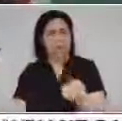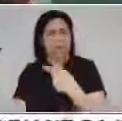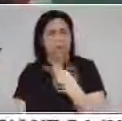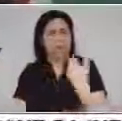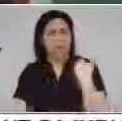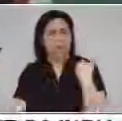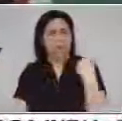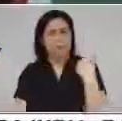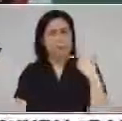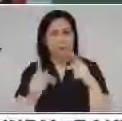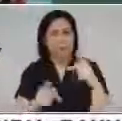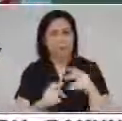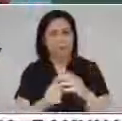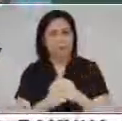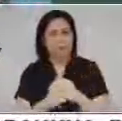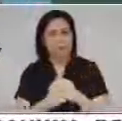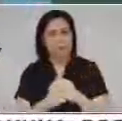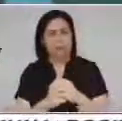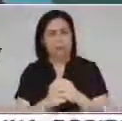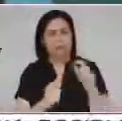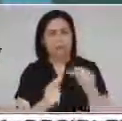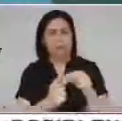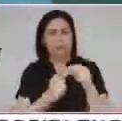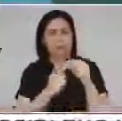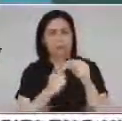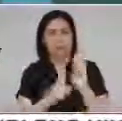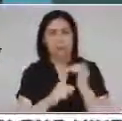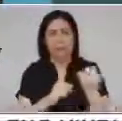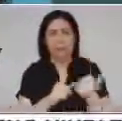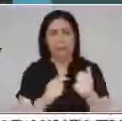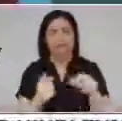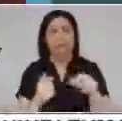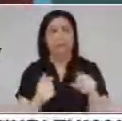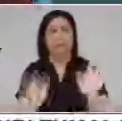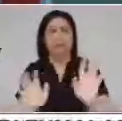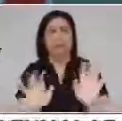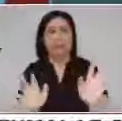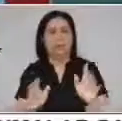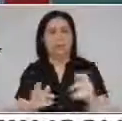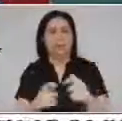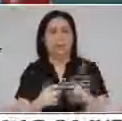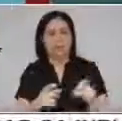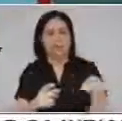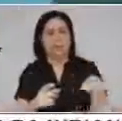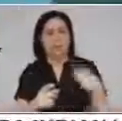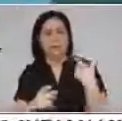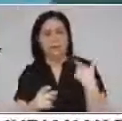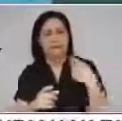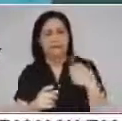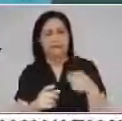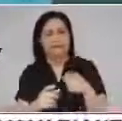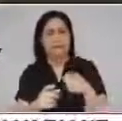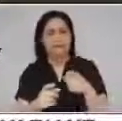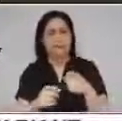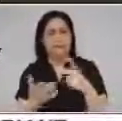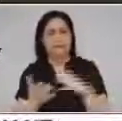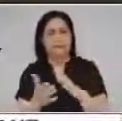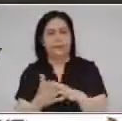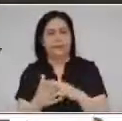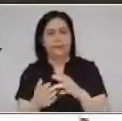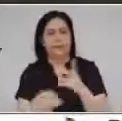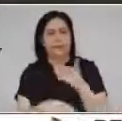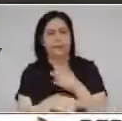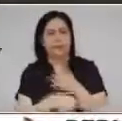hindi lang po si Barangay Captain ang posibleng pananagutin, no? Ang parurusahan, pati pa